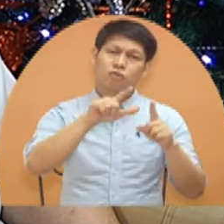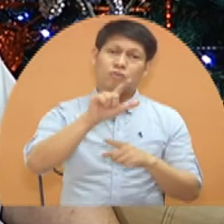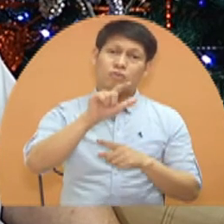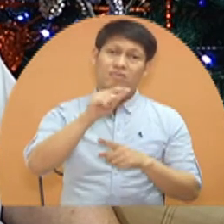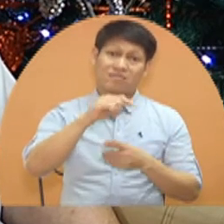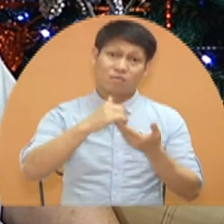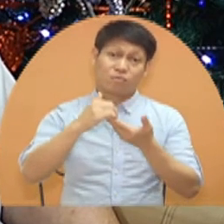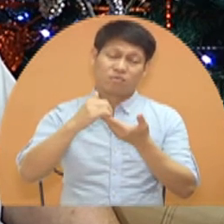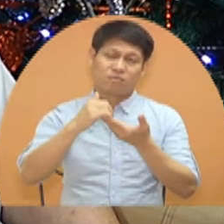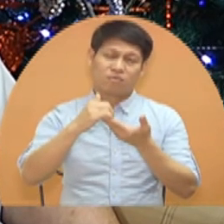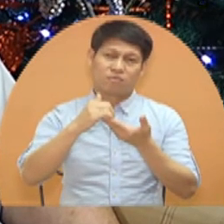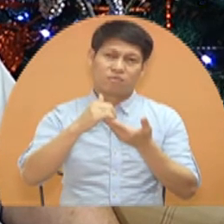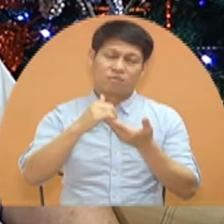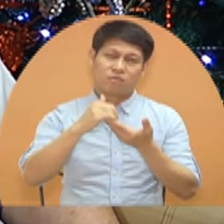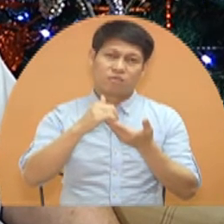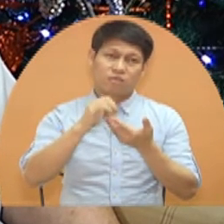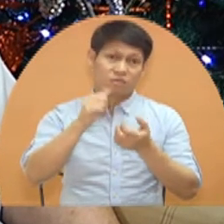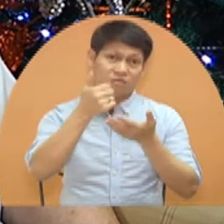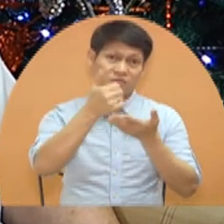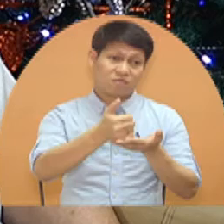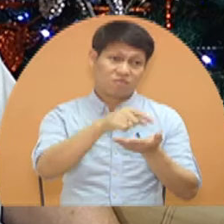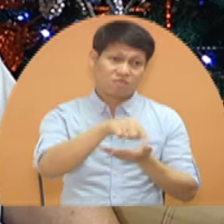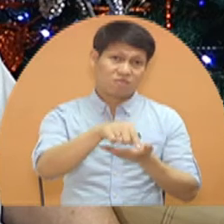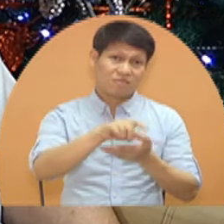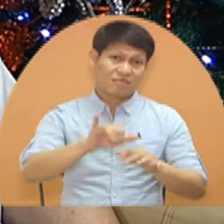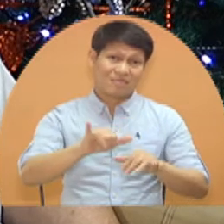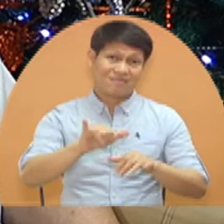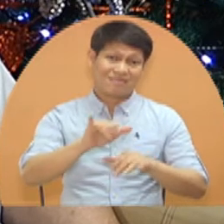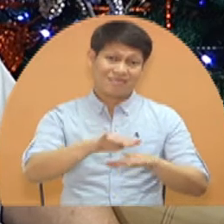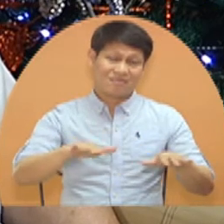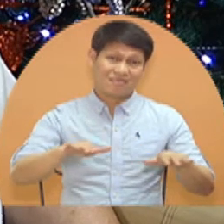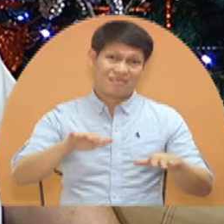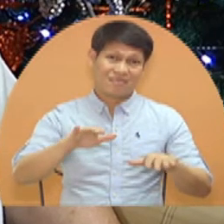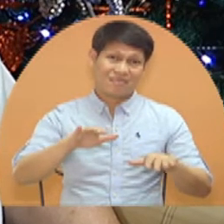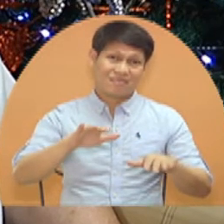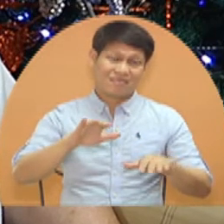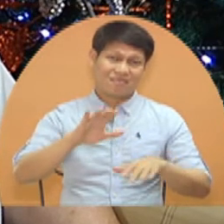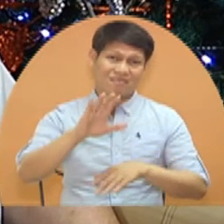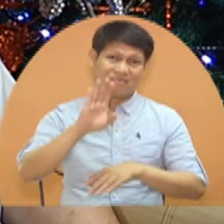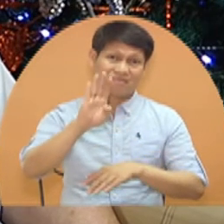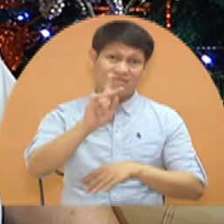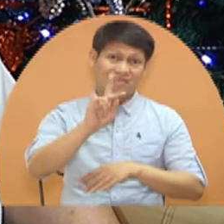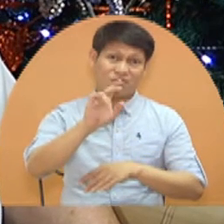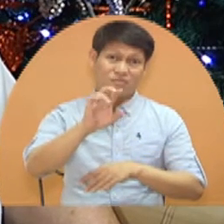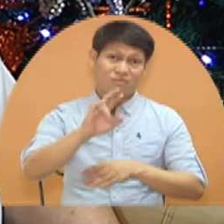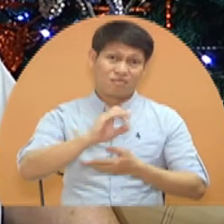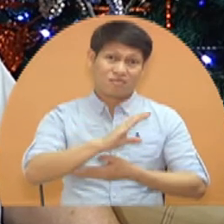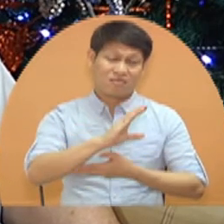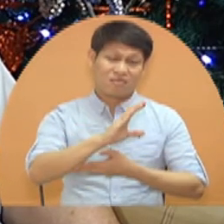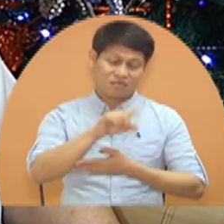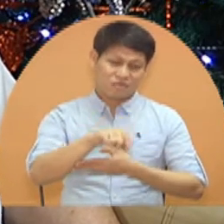Layunin din ng programang ito na makatulong sa mga batang may kanser hanggang